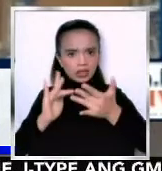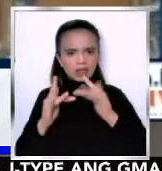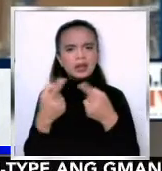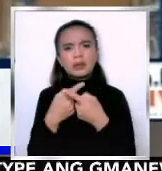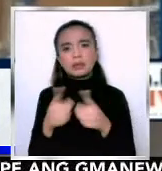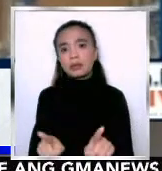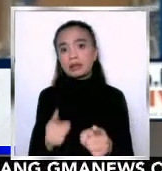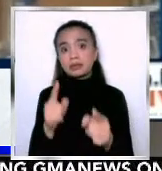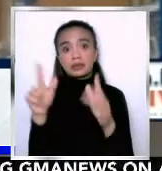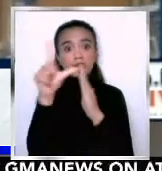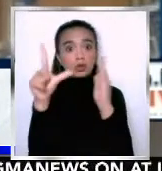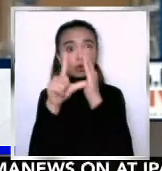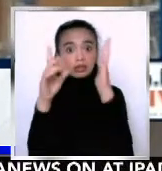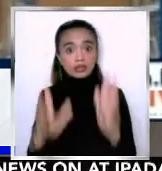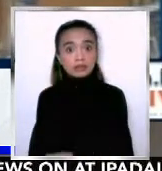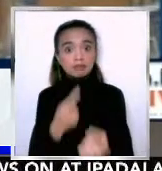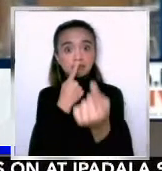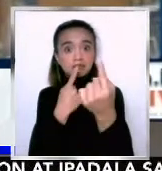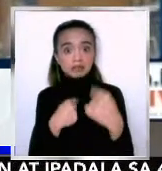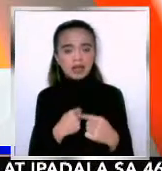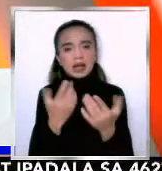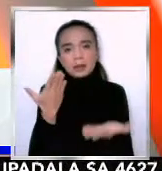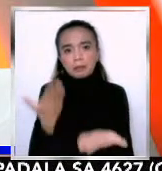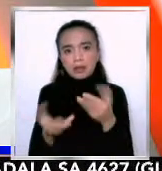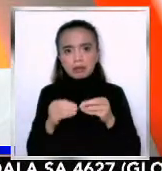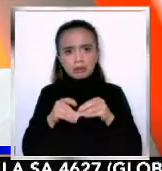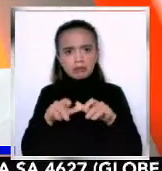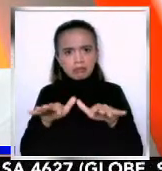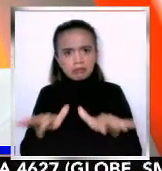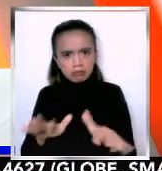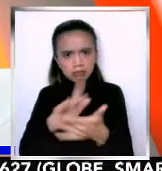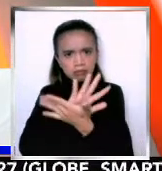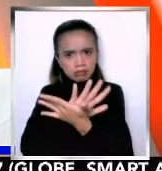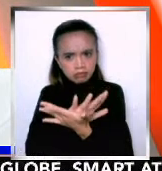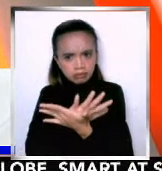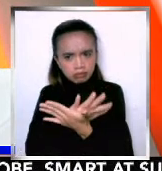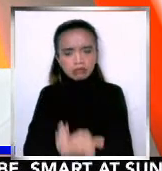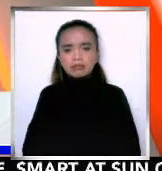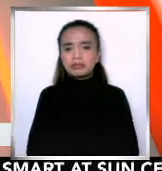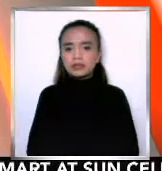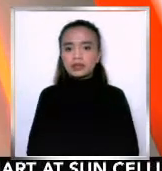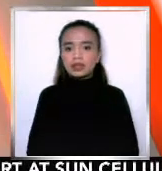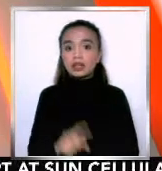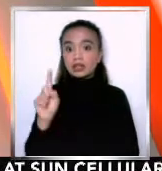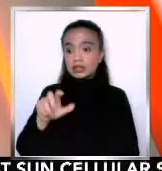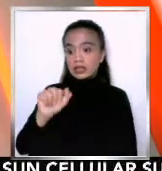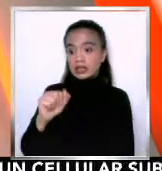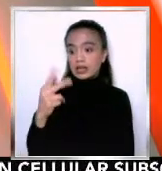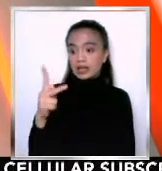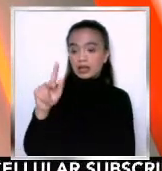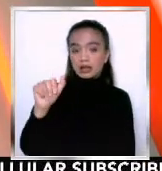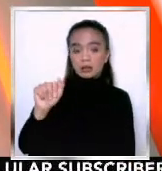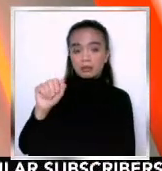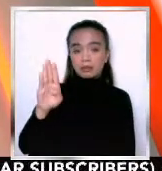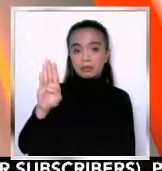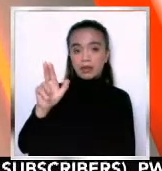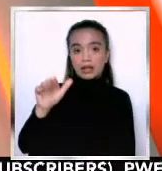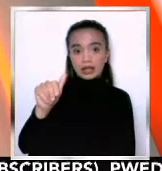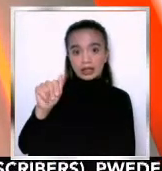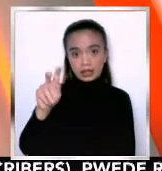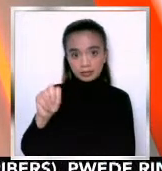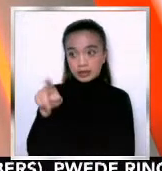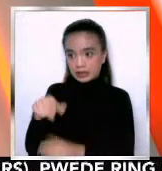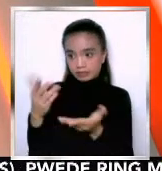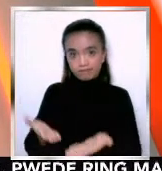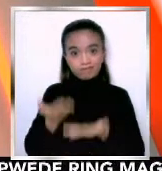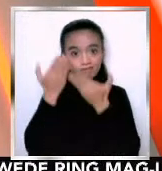abogado ni Marcos, baka raw kumalat ang virus. Ang panawagan naman ng akbayan na isa sa mga nagkain ng disqualification case laban